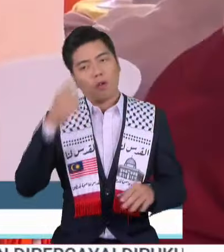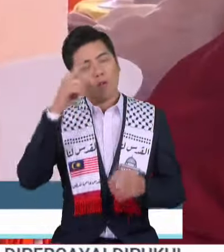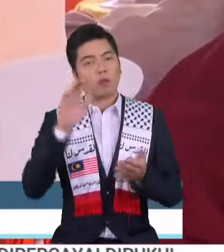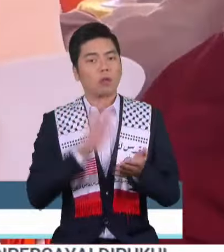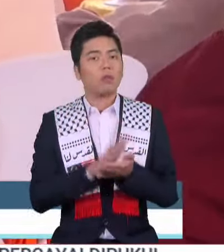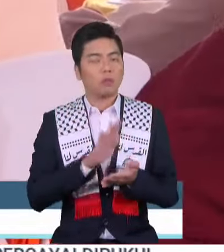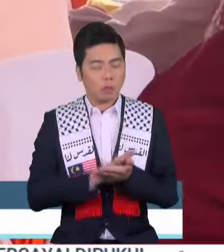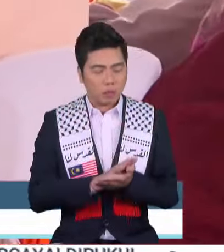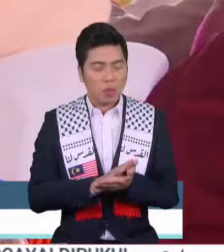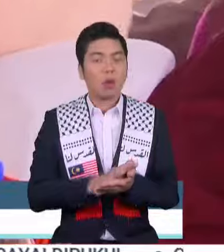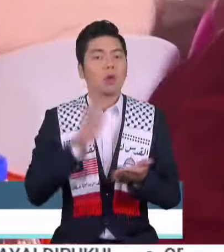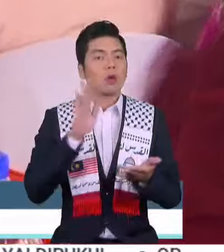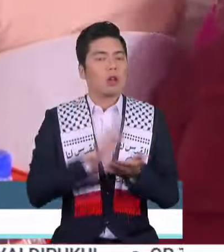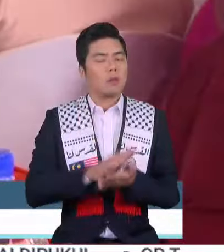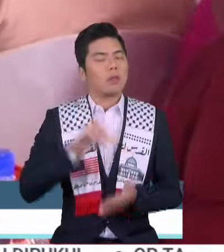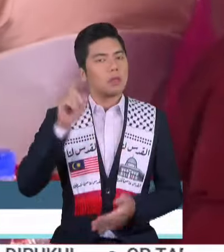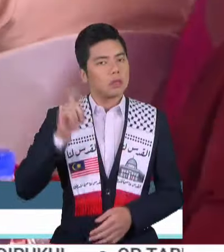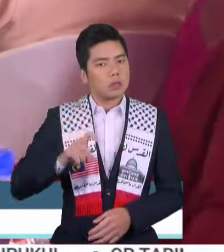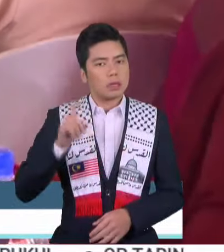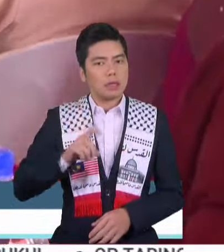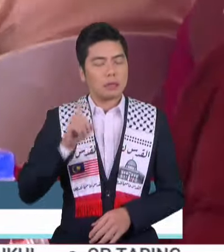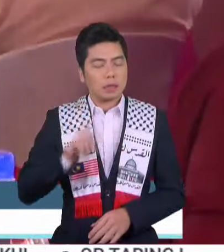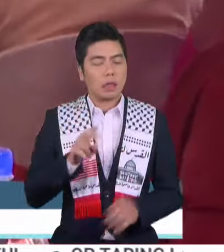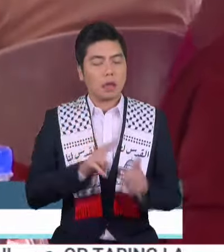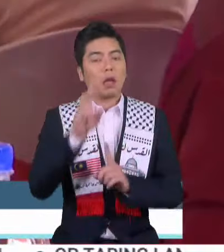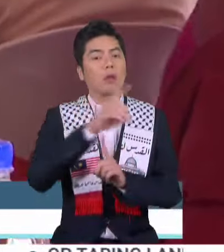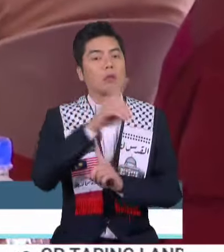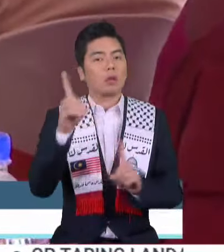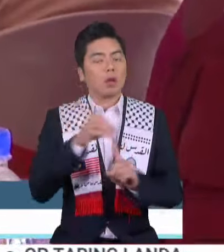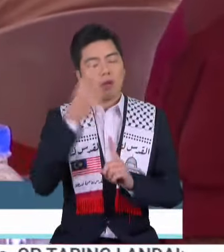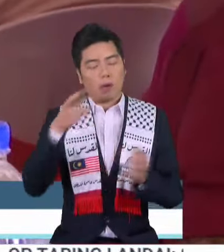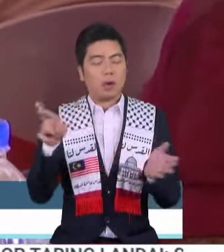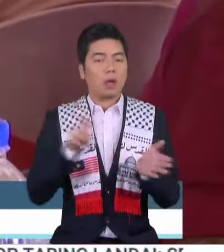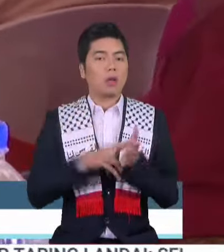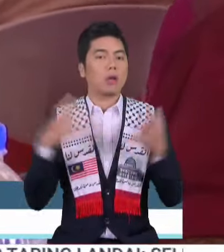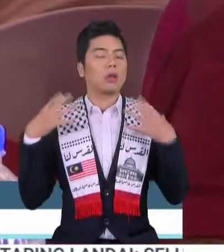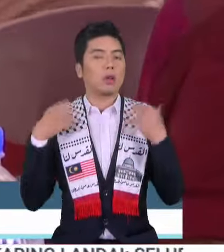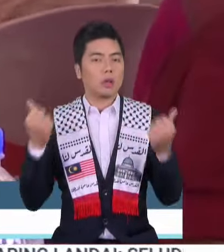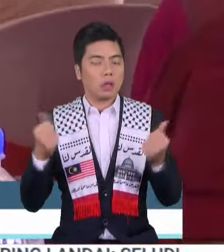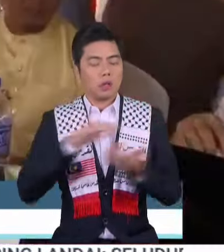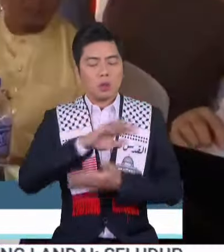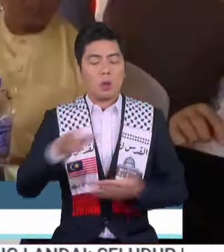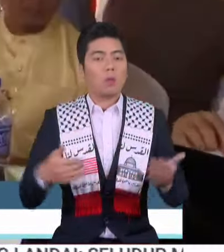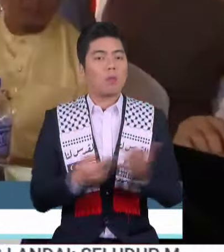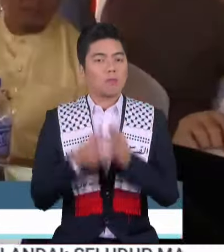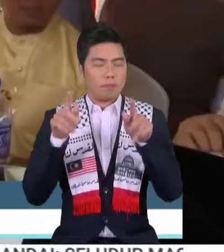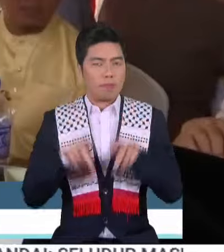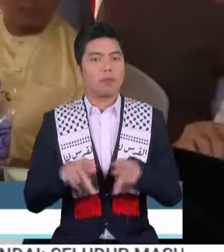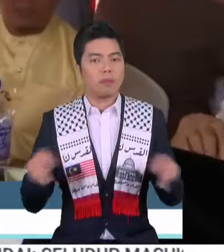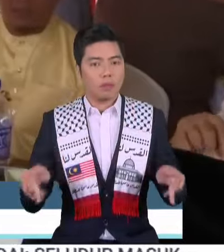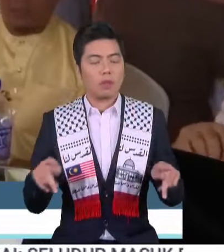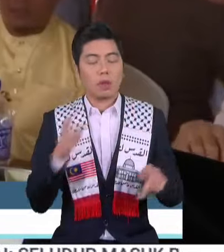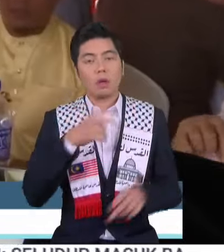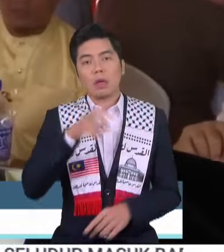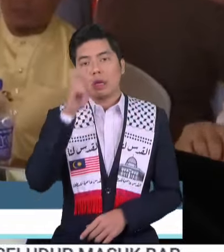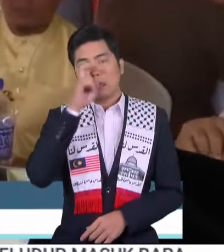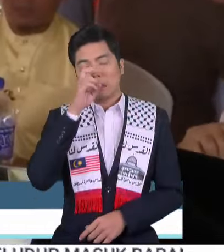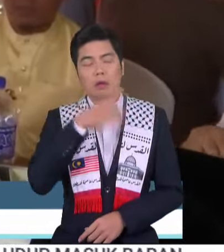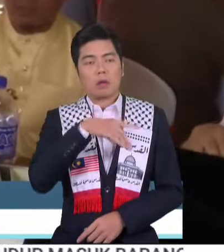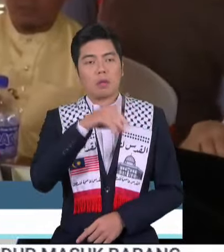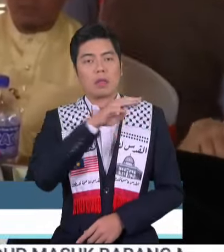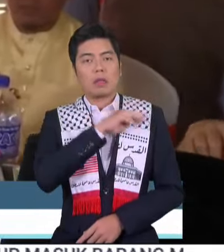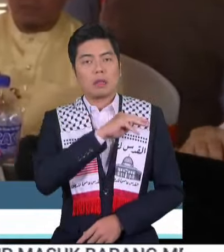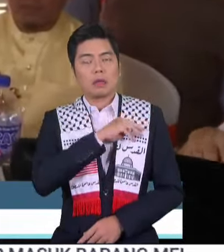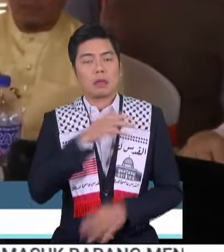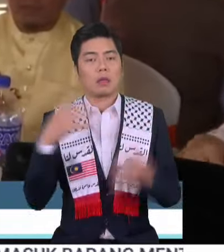sekolah. Manakala pihak sekolah diingatkan sentiasa kemaskini rekod kesihatan semua pelajarnya. Tegas Menteri Kesihatan,